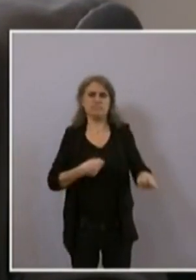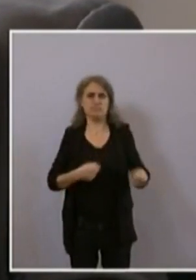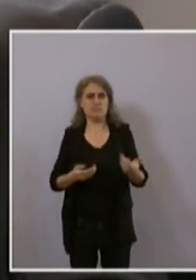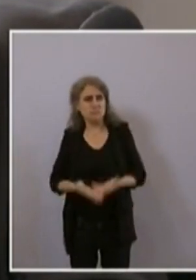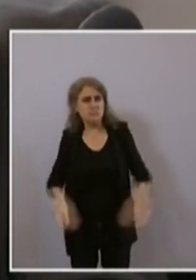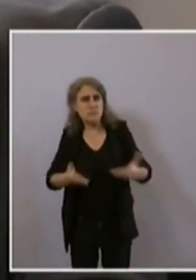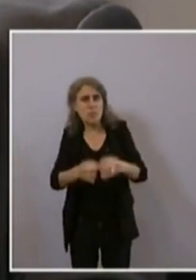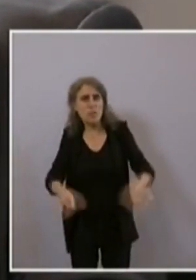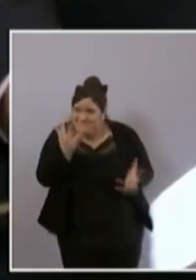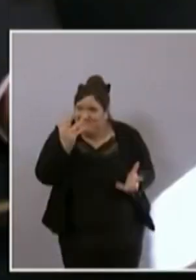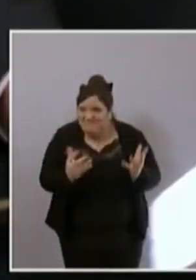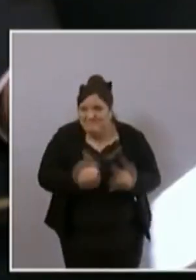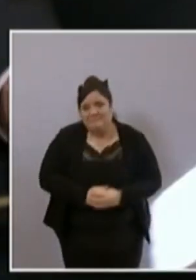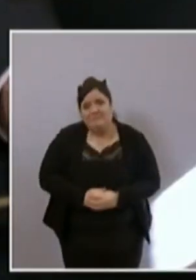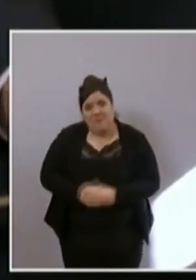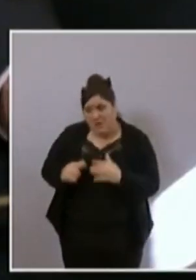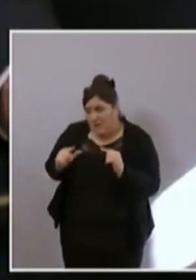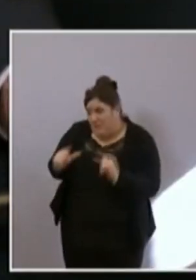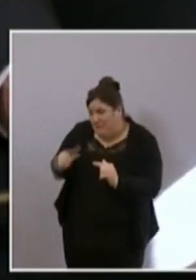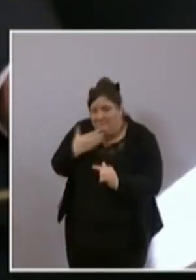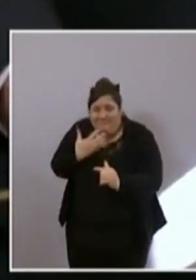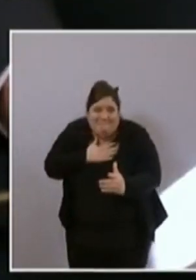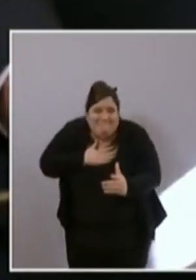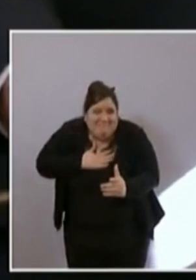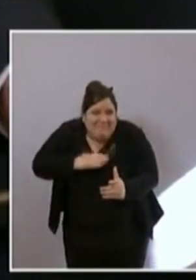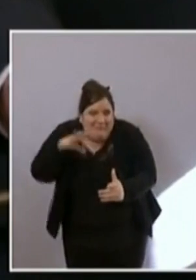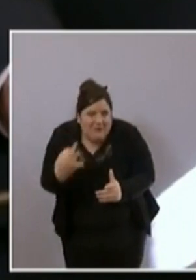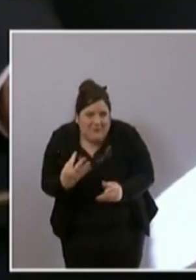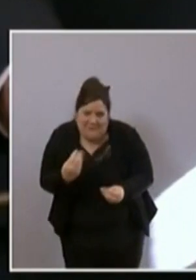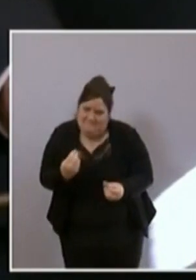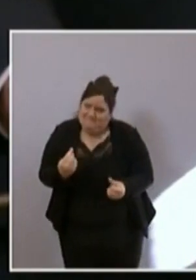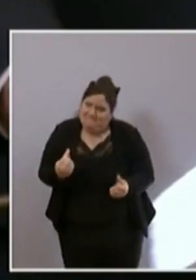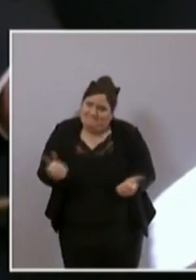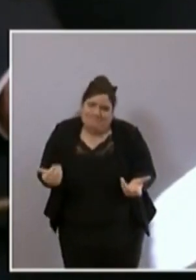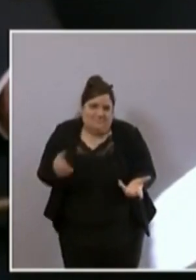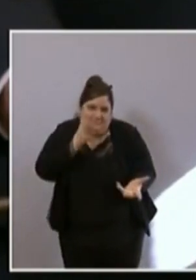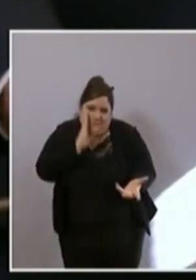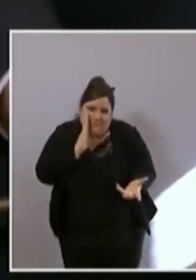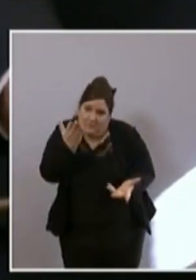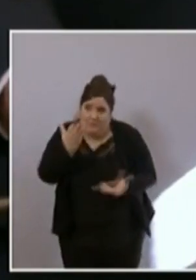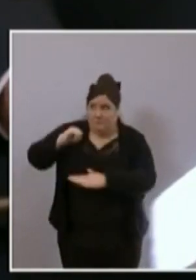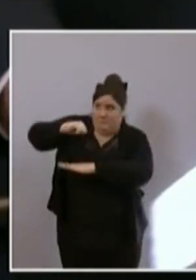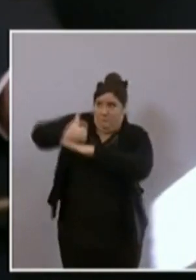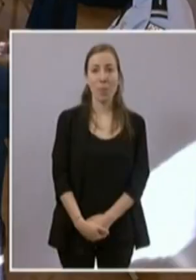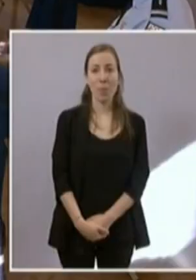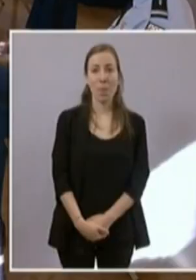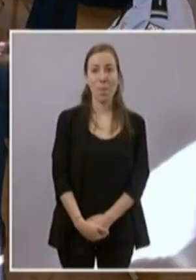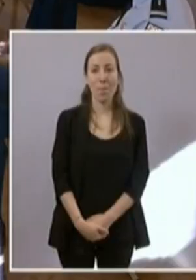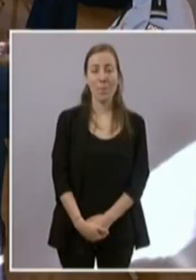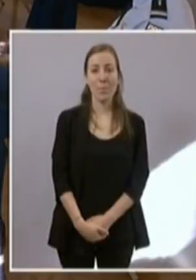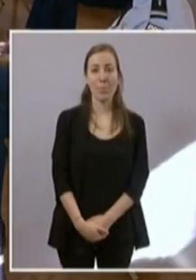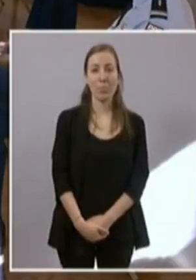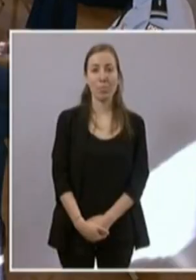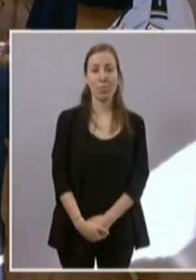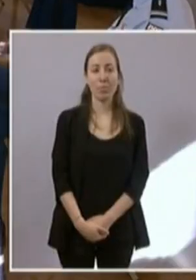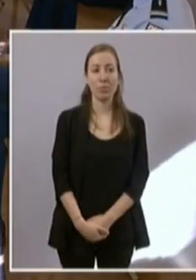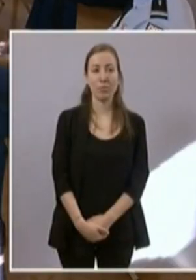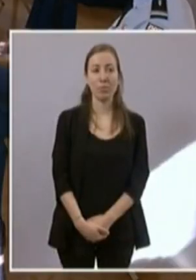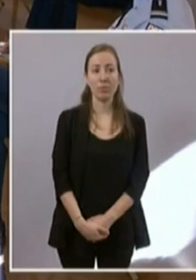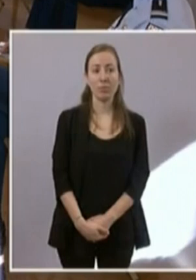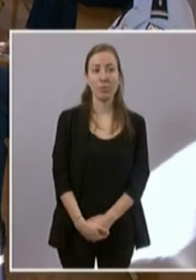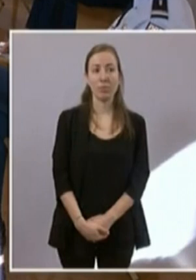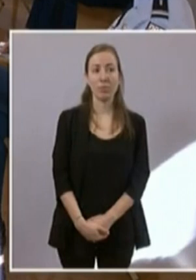violence ne cesse de croître. Vous avez la responsabilité de faire en sorte d'essayer de nous démontrer qu'on peut avoir confiance en vous.